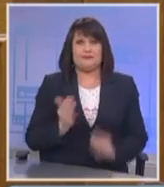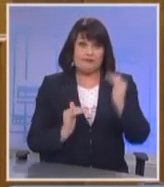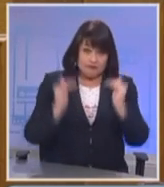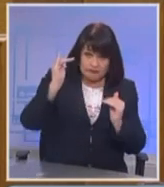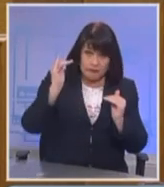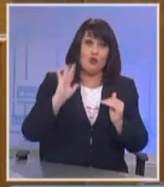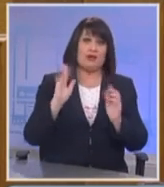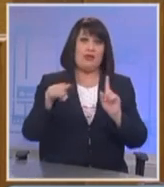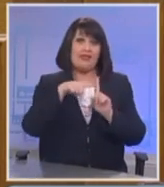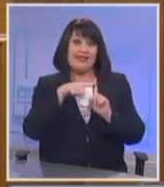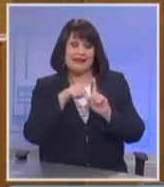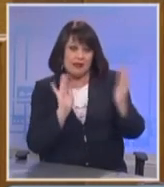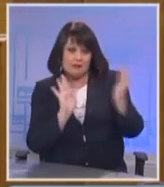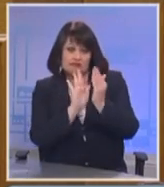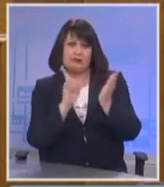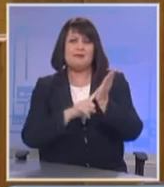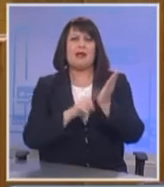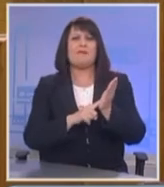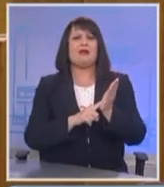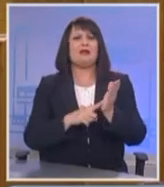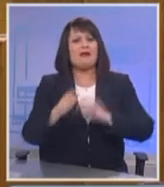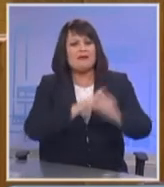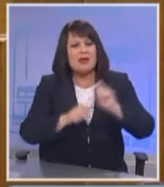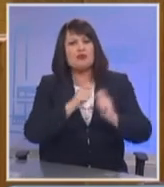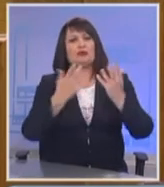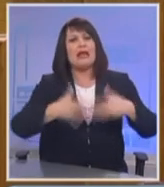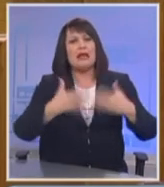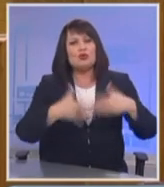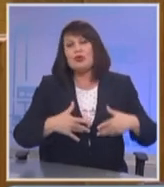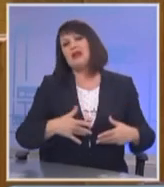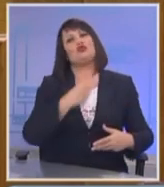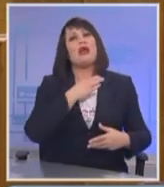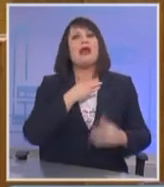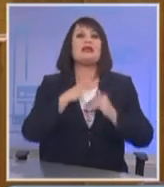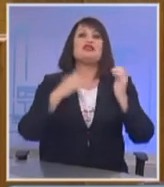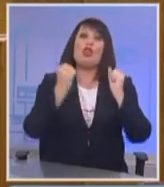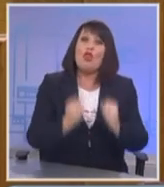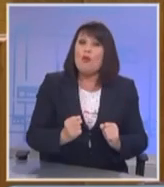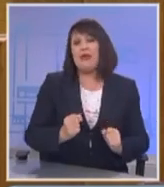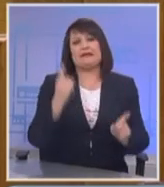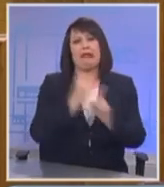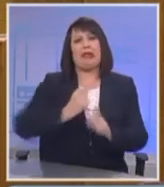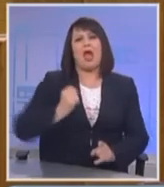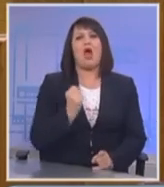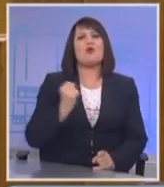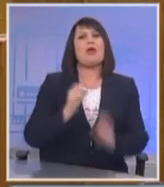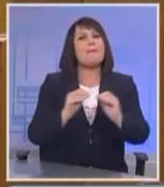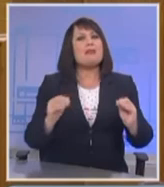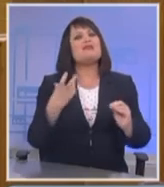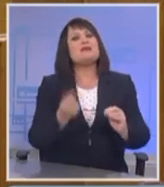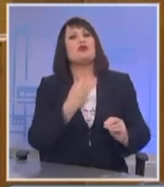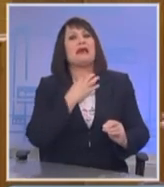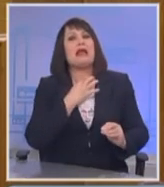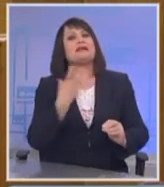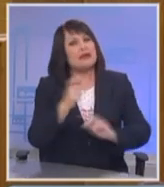βέβαια σημαίνει ίδρυση και λειτουργία όλων των αναγκαίων δομών ειδικής αγωγής και εκπαίδευσης.